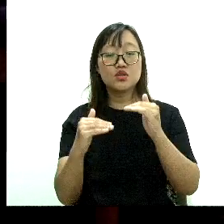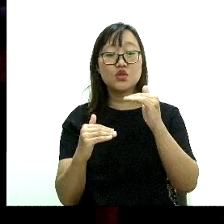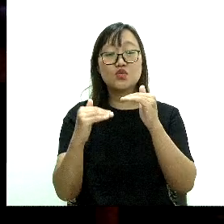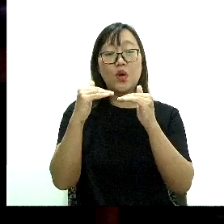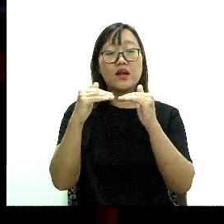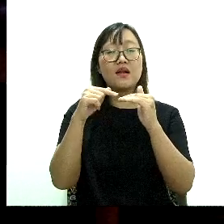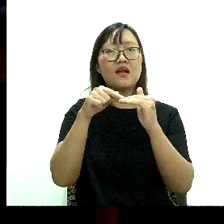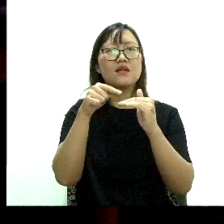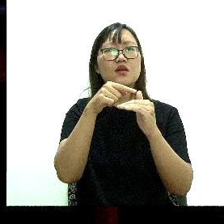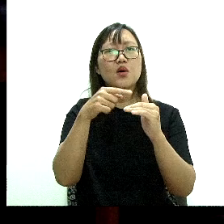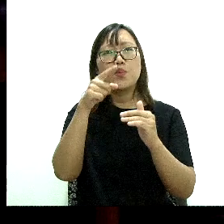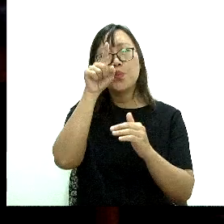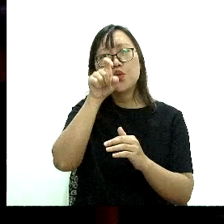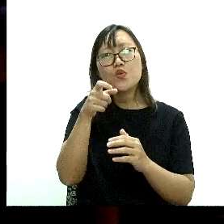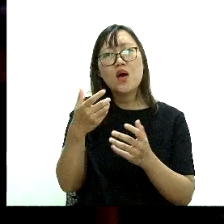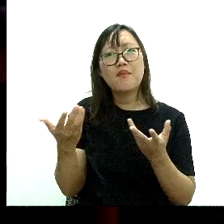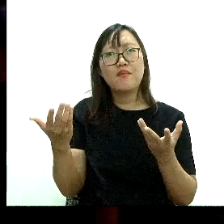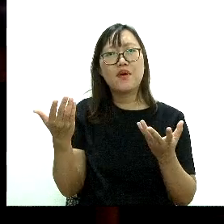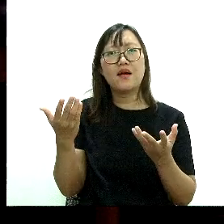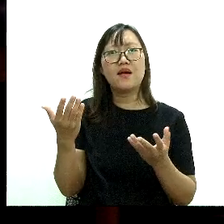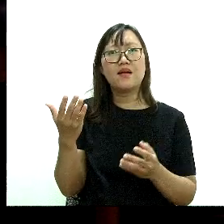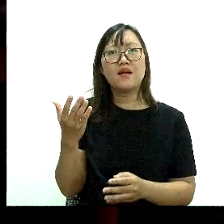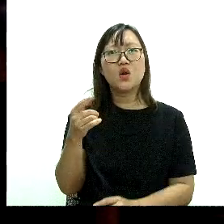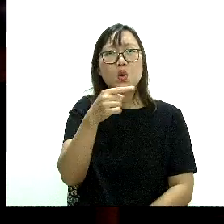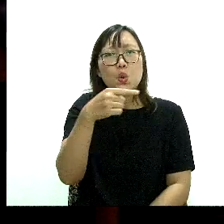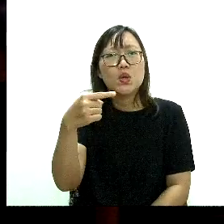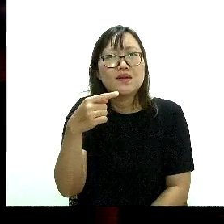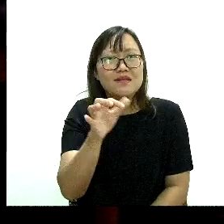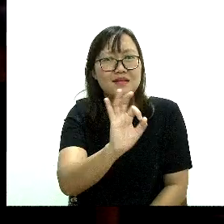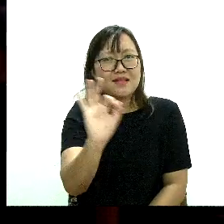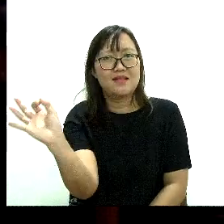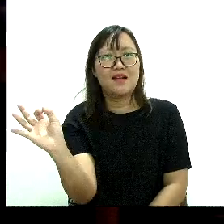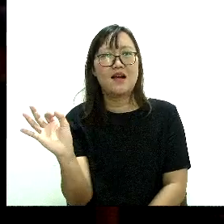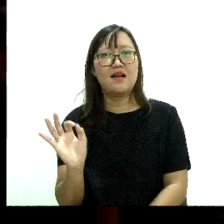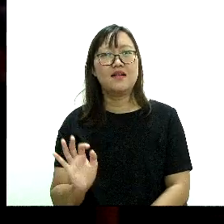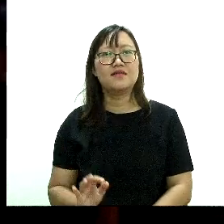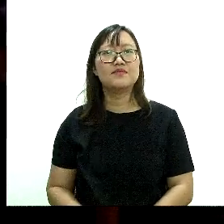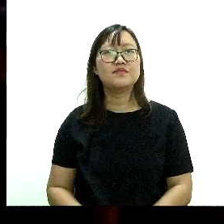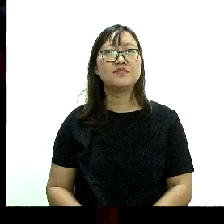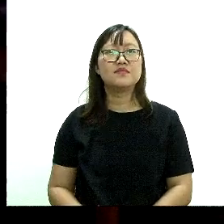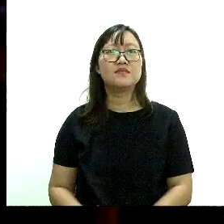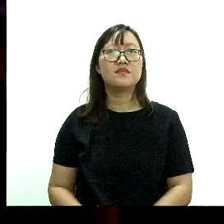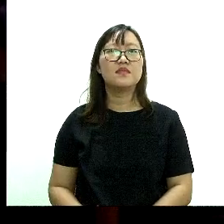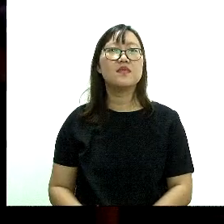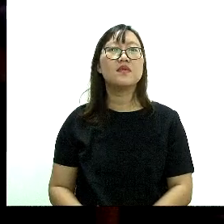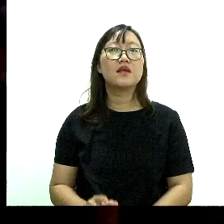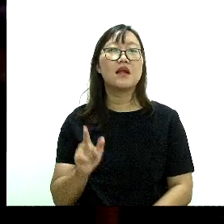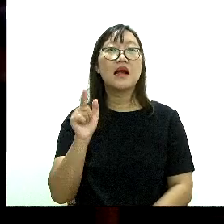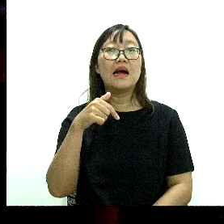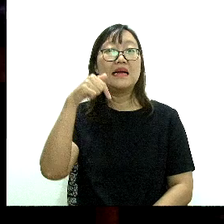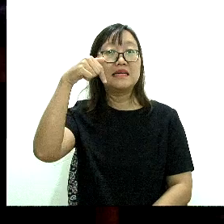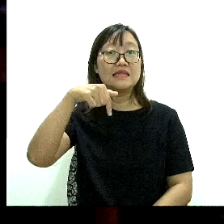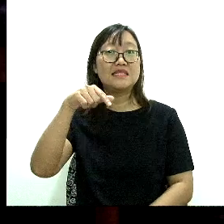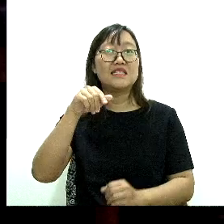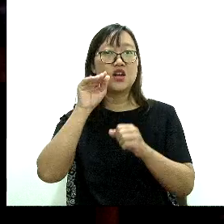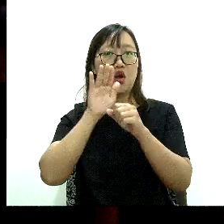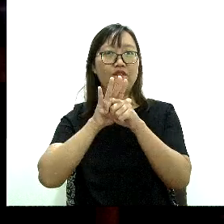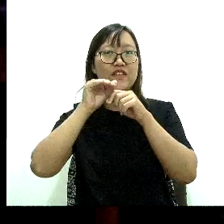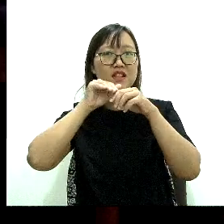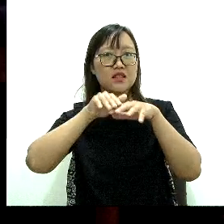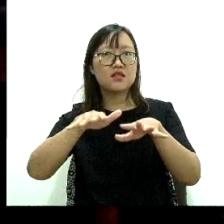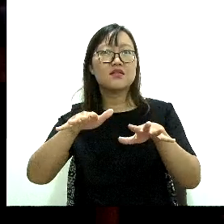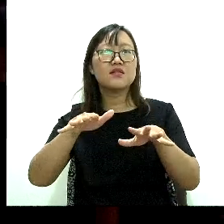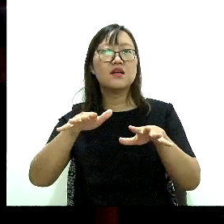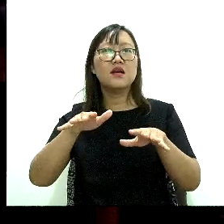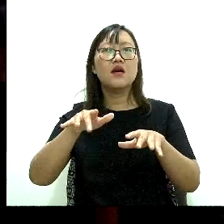Saudara-saudari yang terkasih, biasanya sebelum masa COVID, orang yang ke gereja itu lain-lain. Pada awal misa